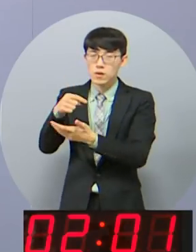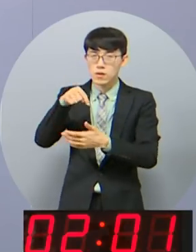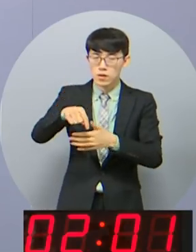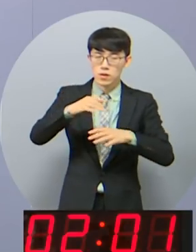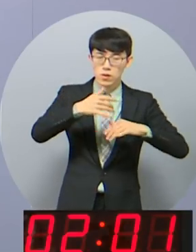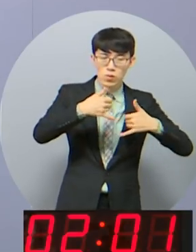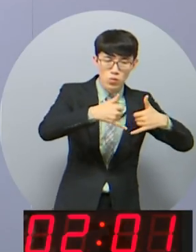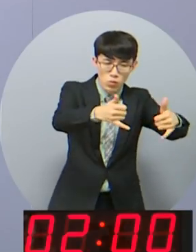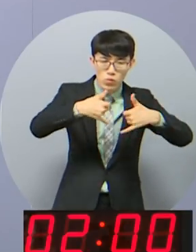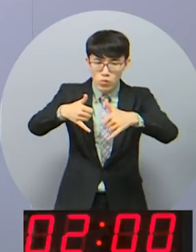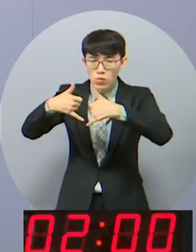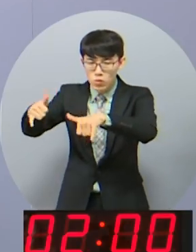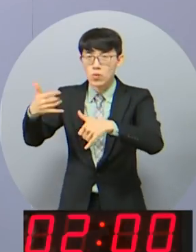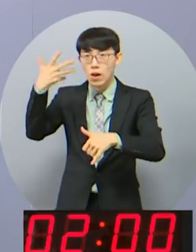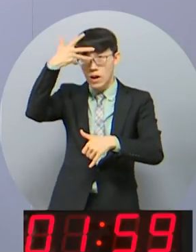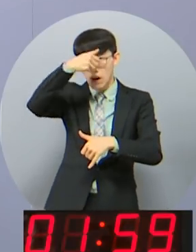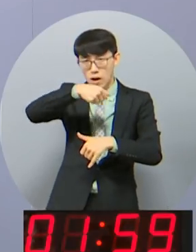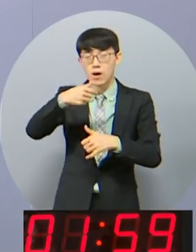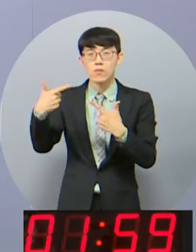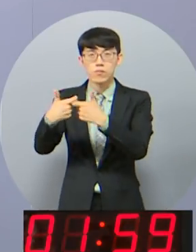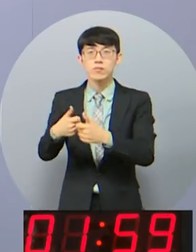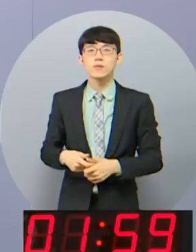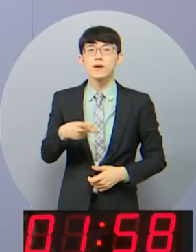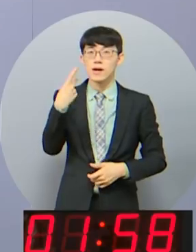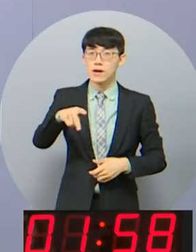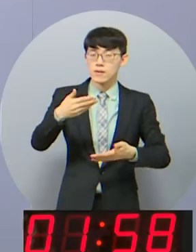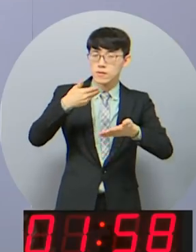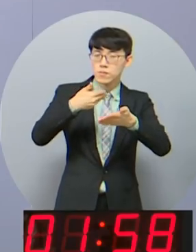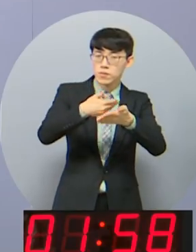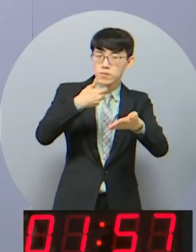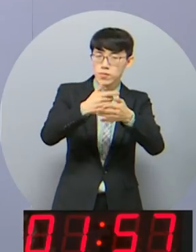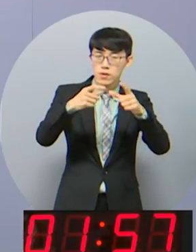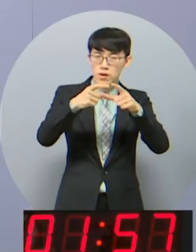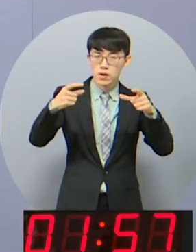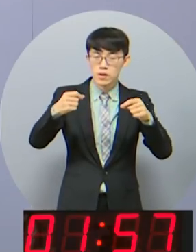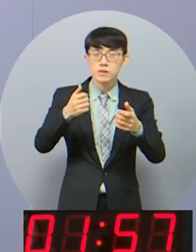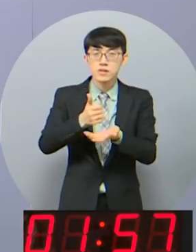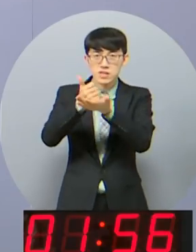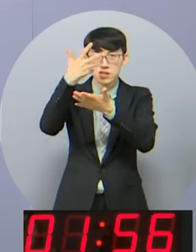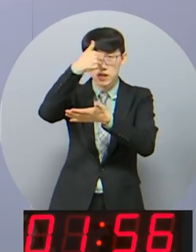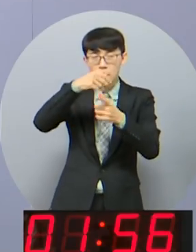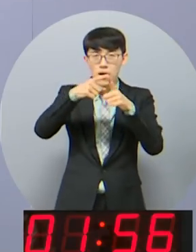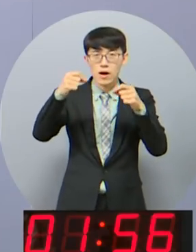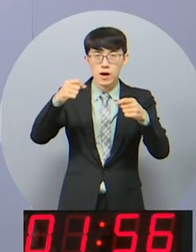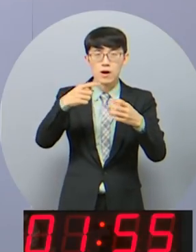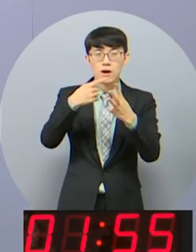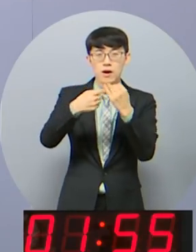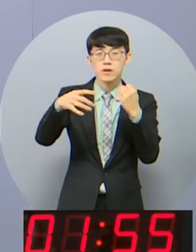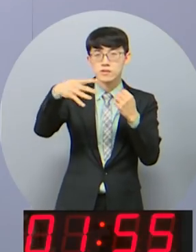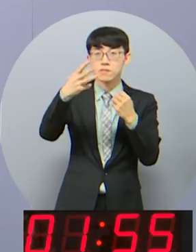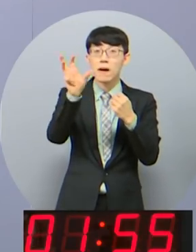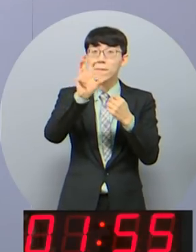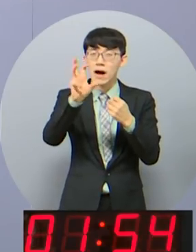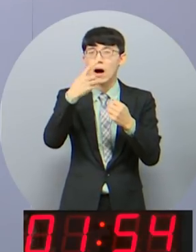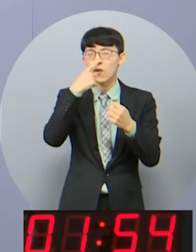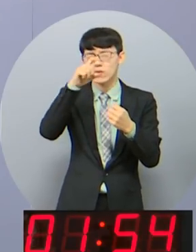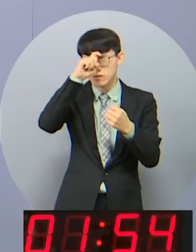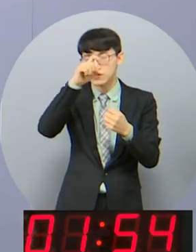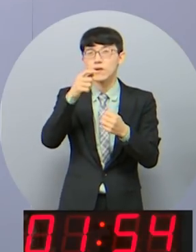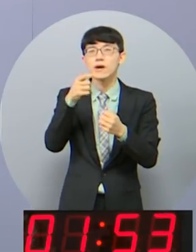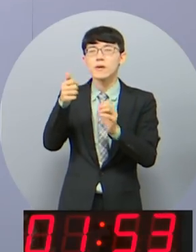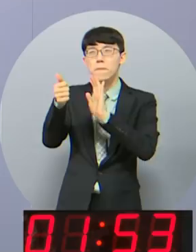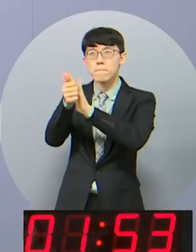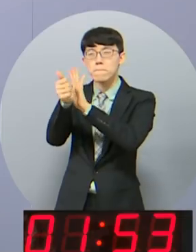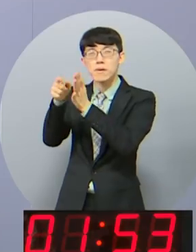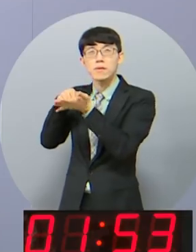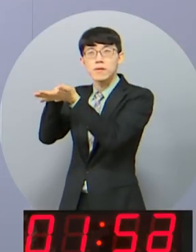都符合银发族的使用。敬老卡的这个点数480元的点数，宇恩也希望可以替长者再争取，